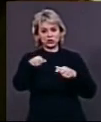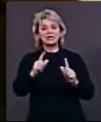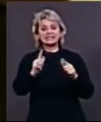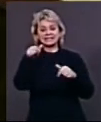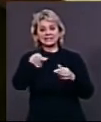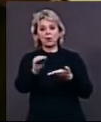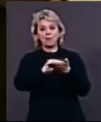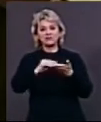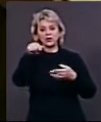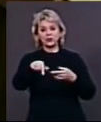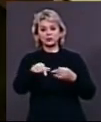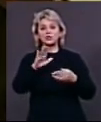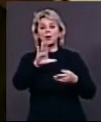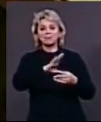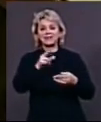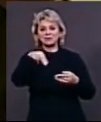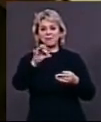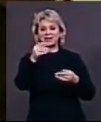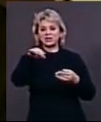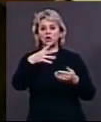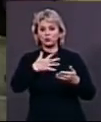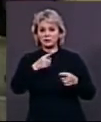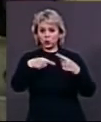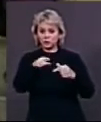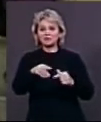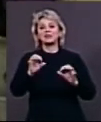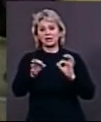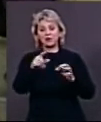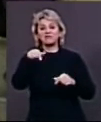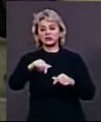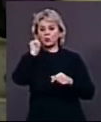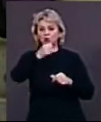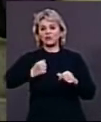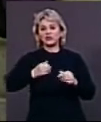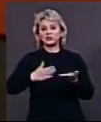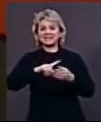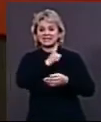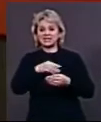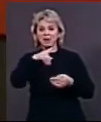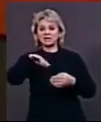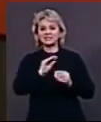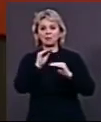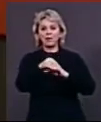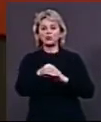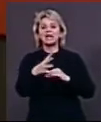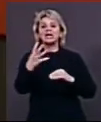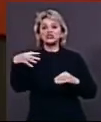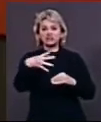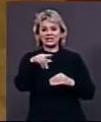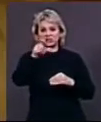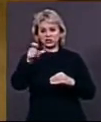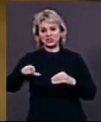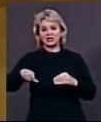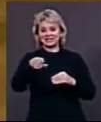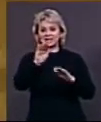действительно, я повторюсь, быть патриотом – это нормально сегодня. В этом году вооруженные силы России пополнят около 4000